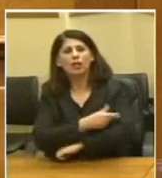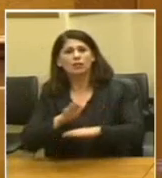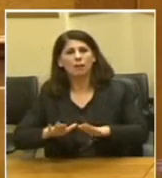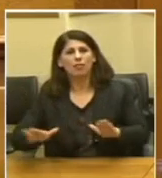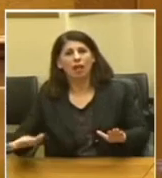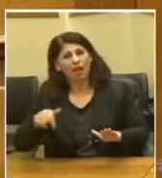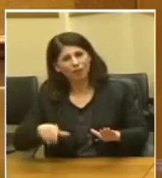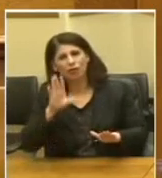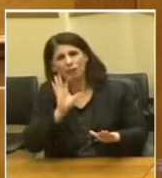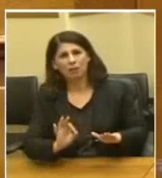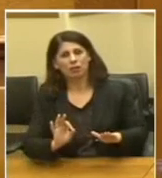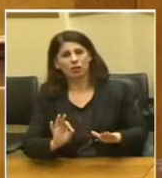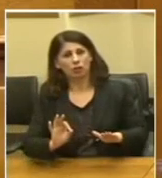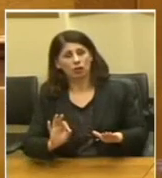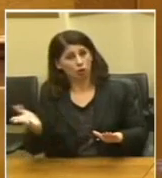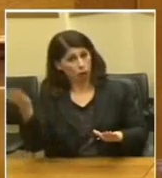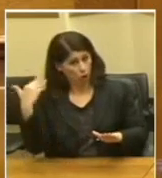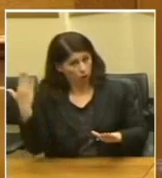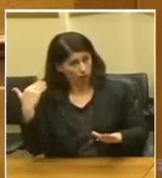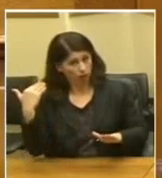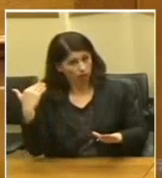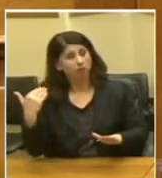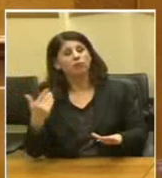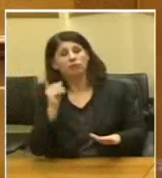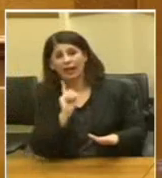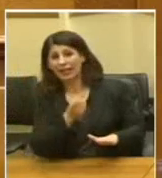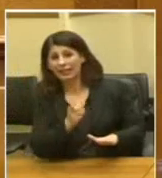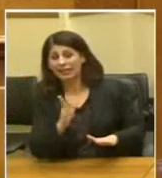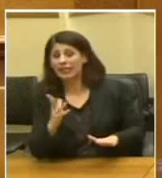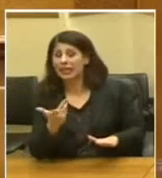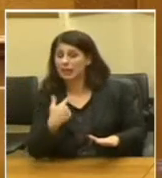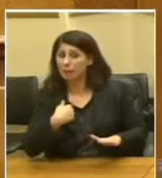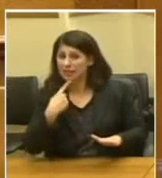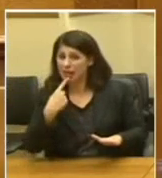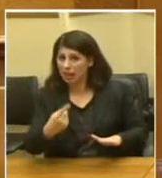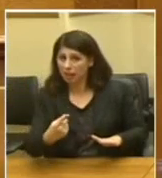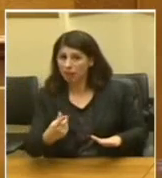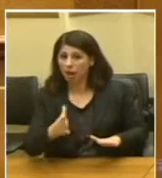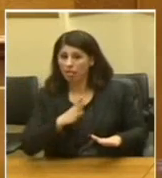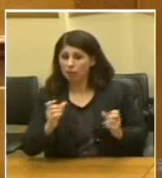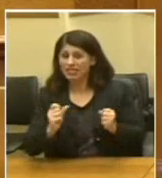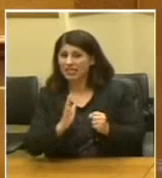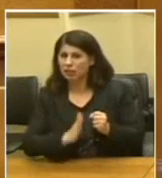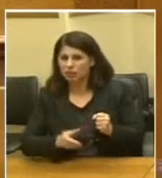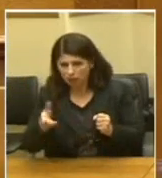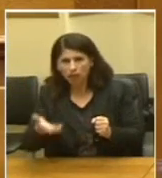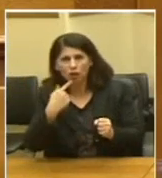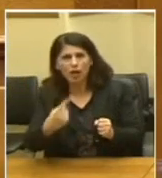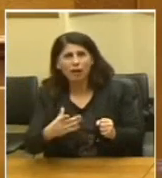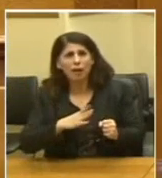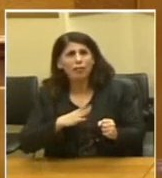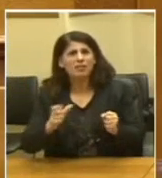ήταν η πραγματικότητα. Και τότε μας ασκούσατε κριτική επειδή μιλούσαμε για ανθρωπιστική κρίση. Γι' αυτό μιλούσαμε για ανθρωπιστική